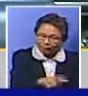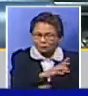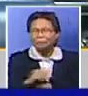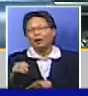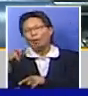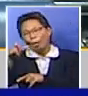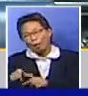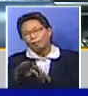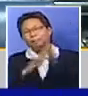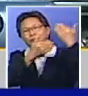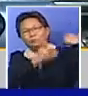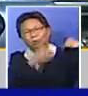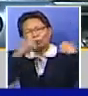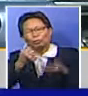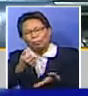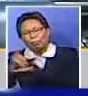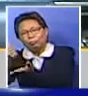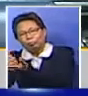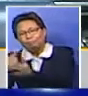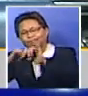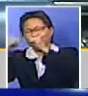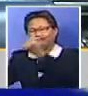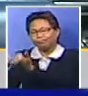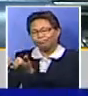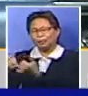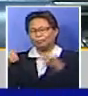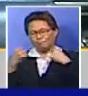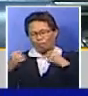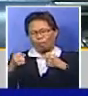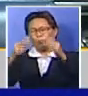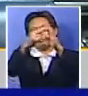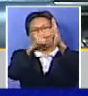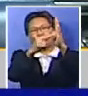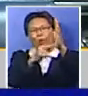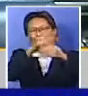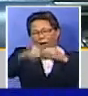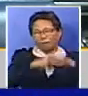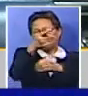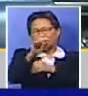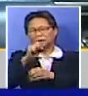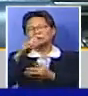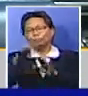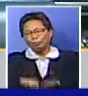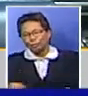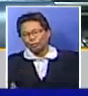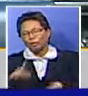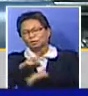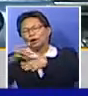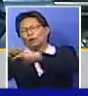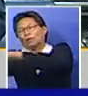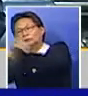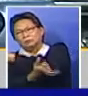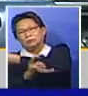serta bersedia membantu agensi berkaitan memantapkan perundangan berkaitan kes juvenil di luar sekolah.